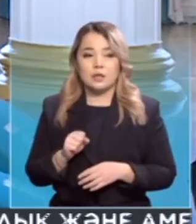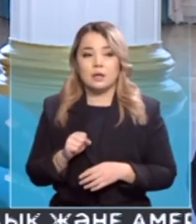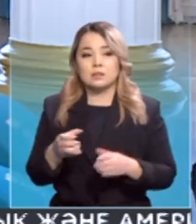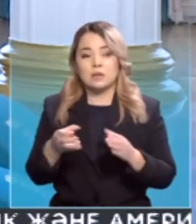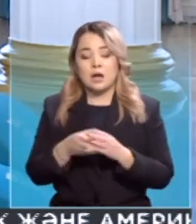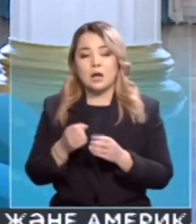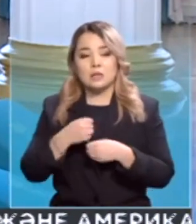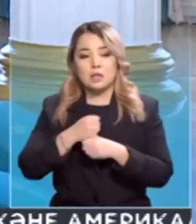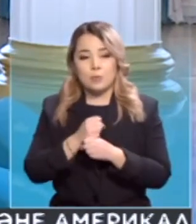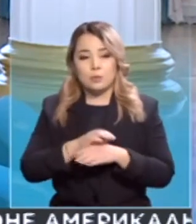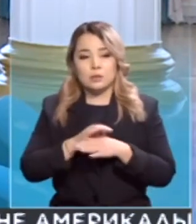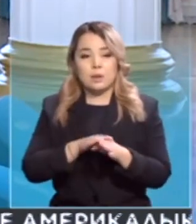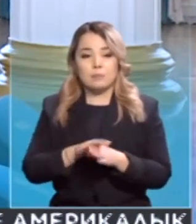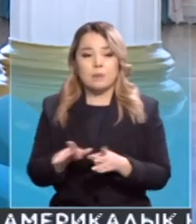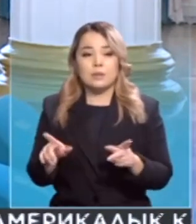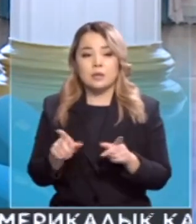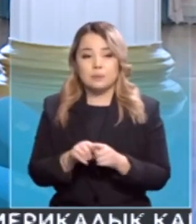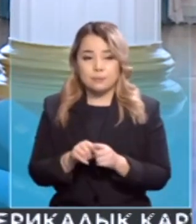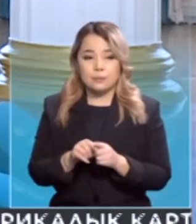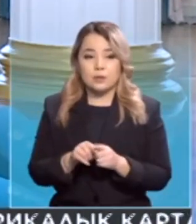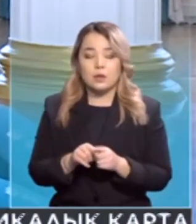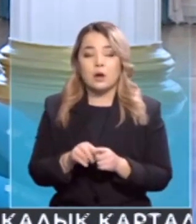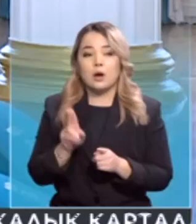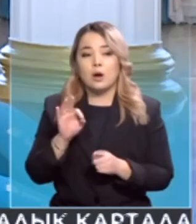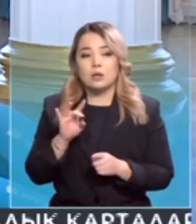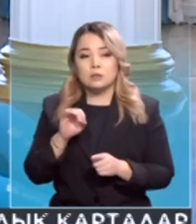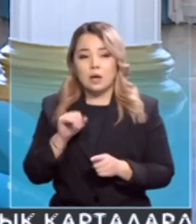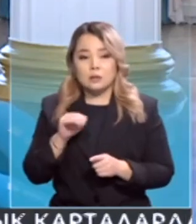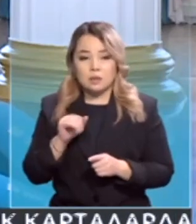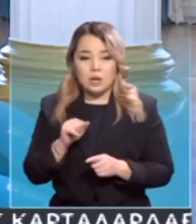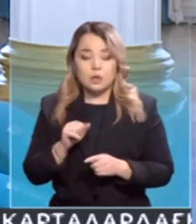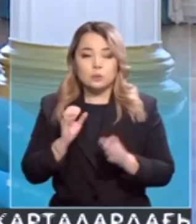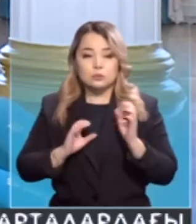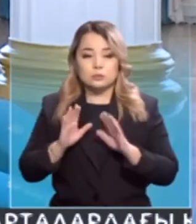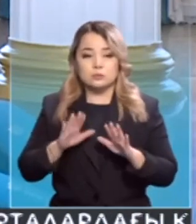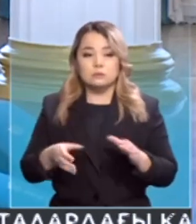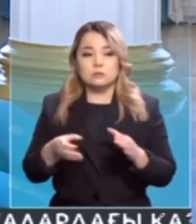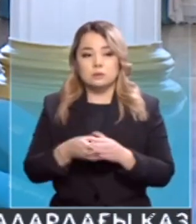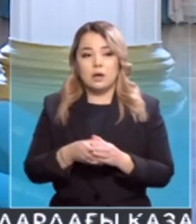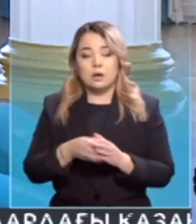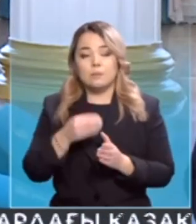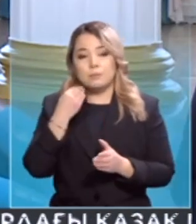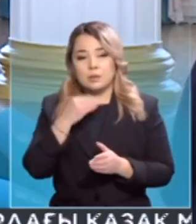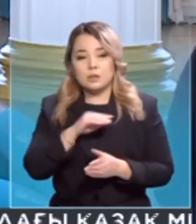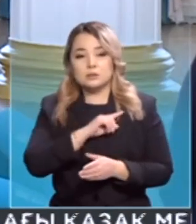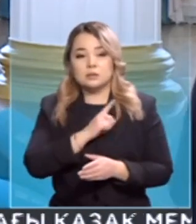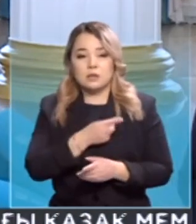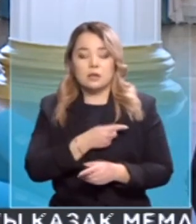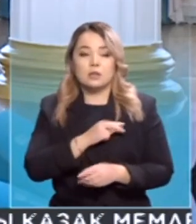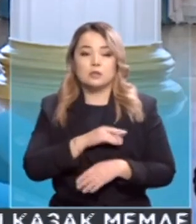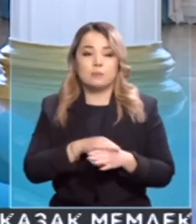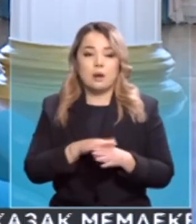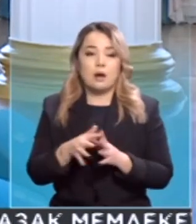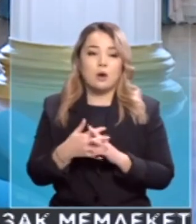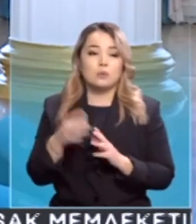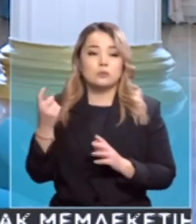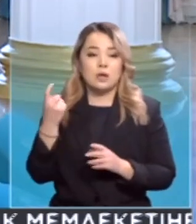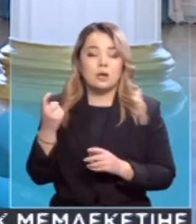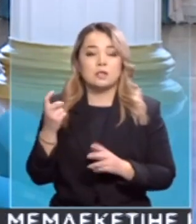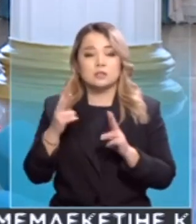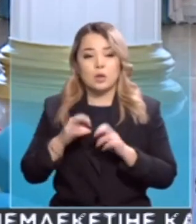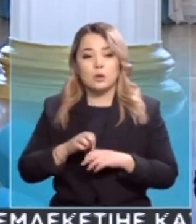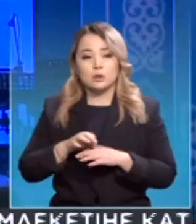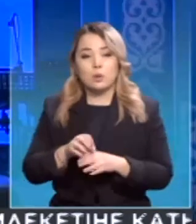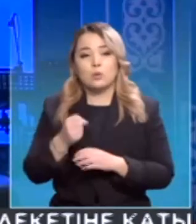селекция лабораториясымен бірігіп, Қорқыт Ата университетінің негізінде мықты көп салалық ауыл шаруашылық зерттеу